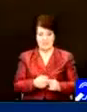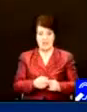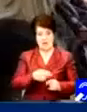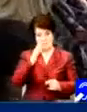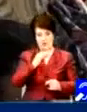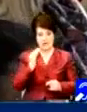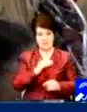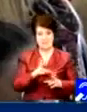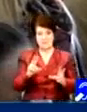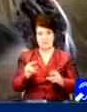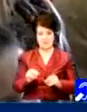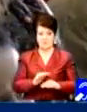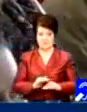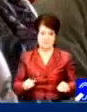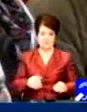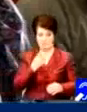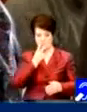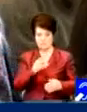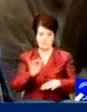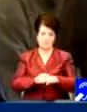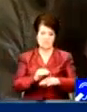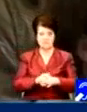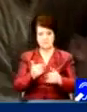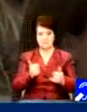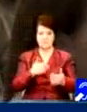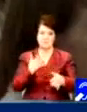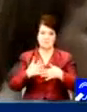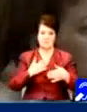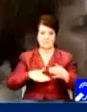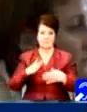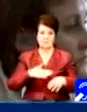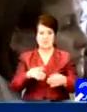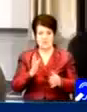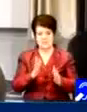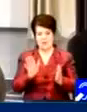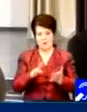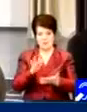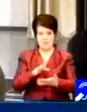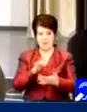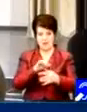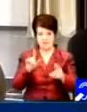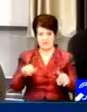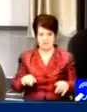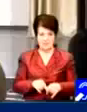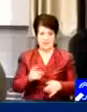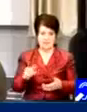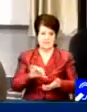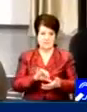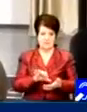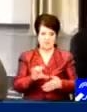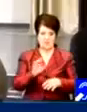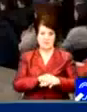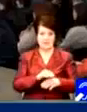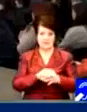sunt fericiți de faptul că piciilor descoperă rapid tainele unui smartphone sau ale unei tablete. Psihologii prezenți la seminar însă au prezentat date